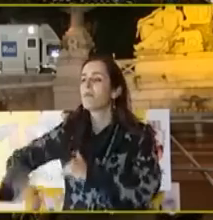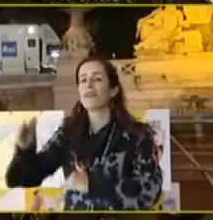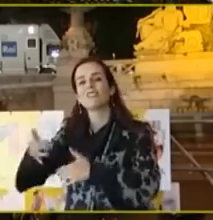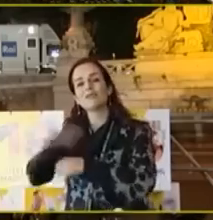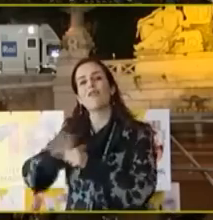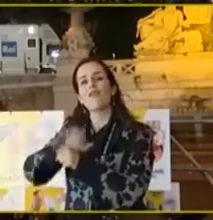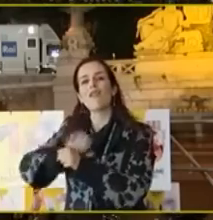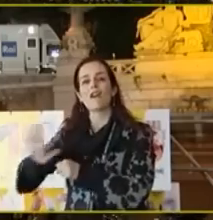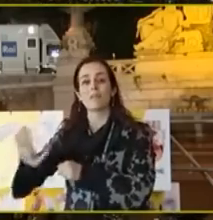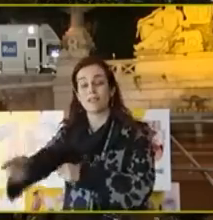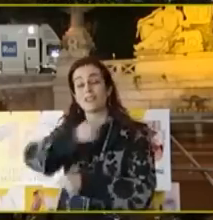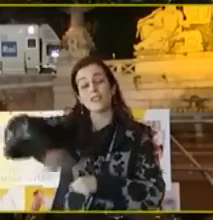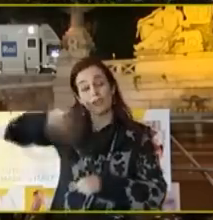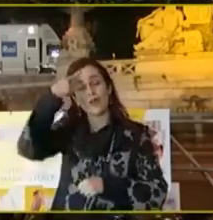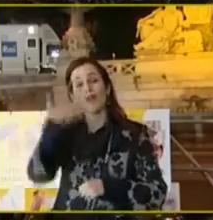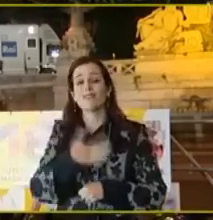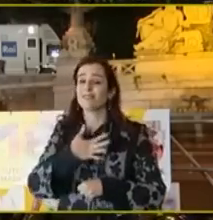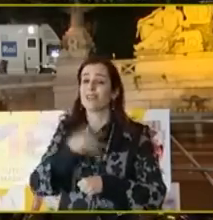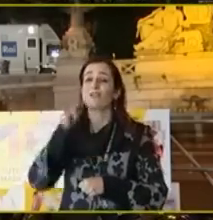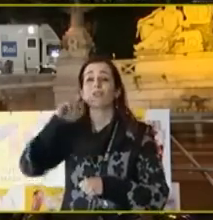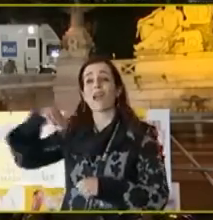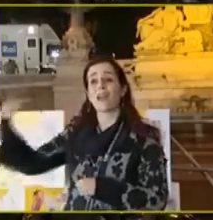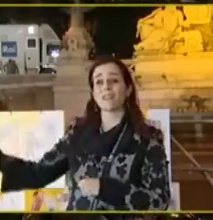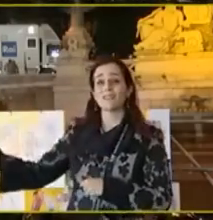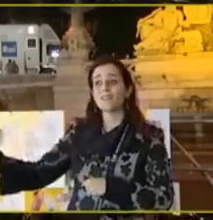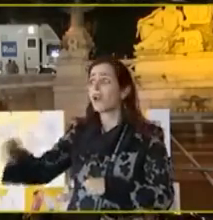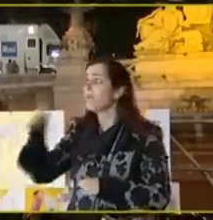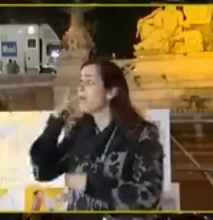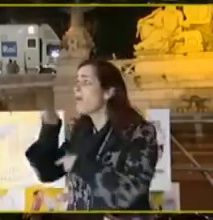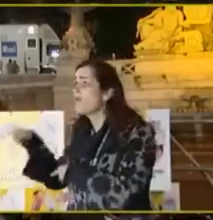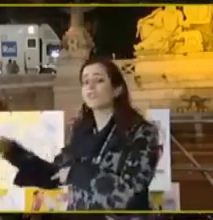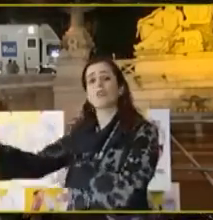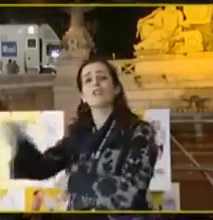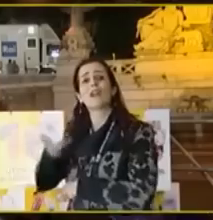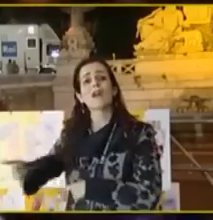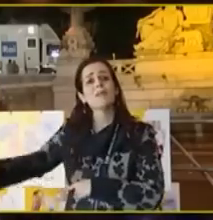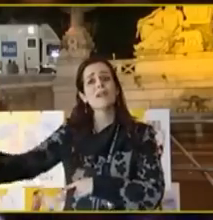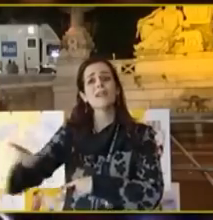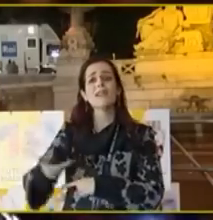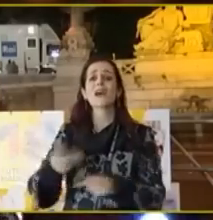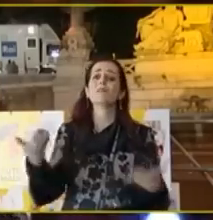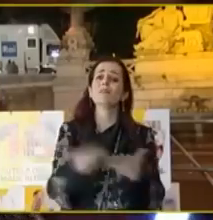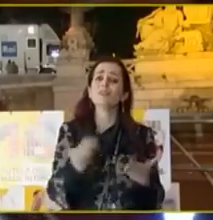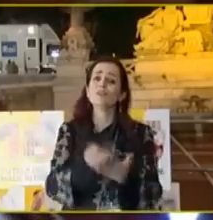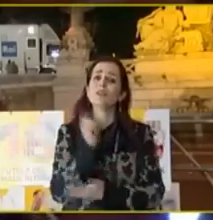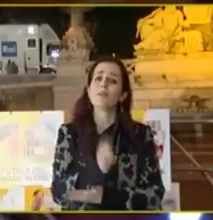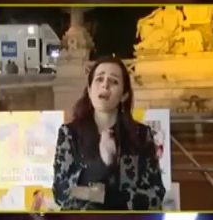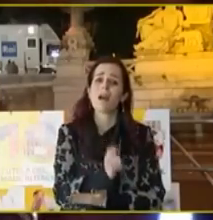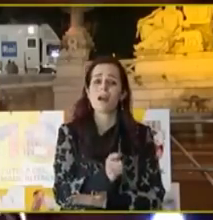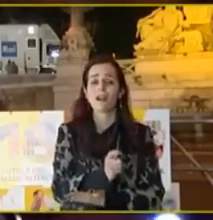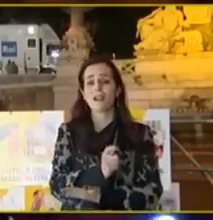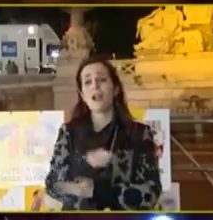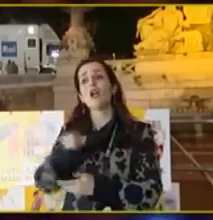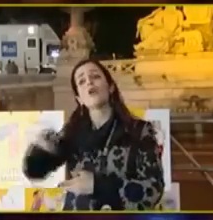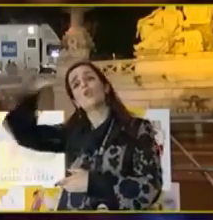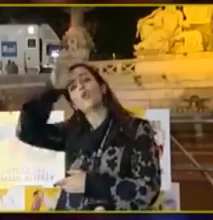abbiamo vissuto sulla nostra pelle quando siamo andati all'estero, quando abbiamo fatto i camerieri per pagarci gli studi, quando siamo stati accolti da un'università